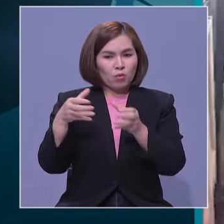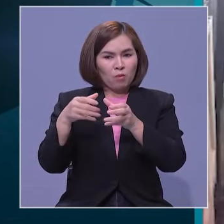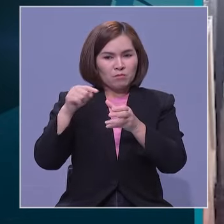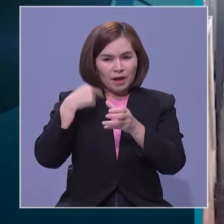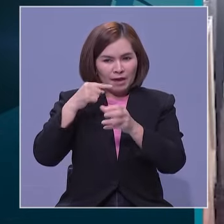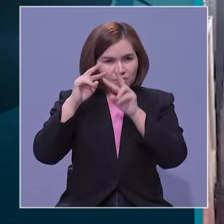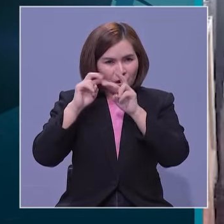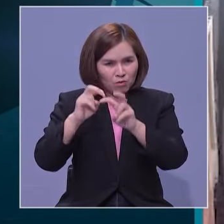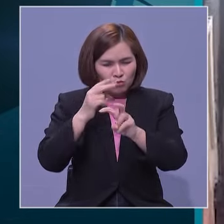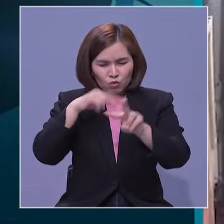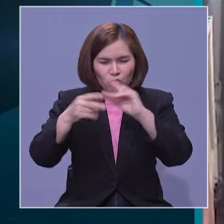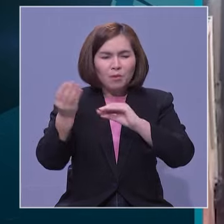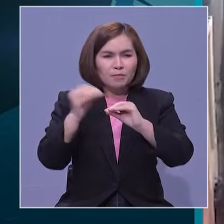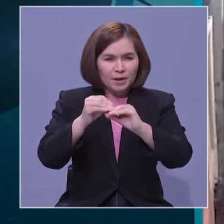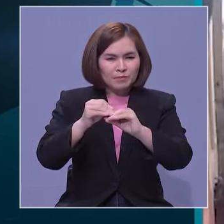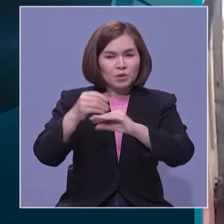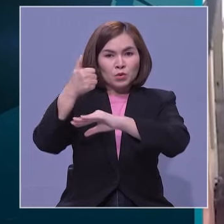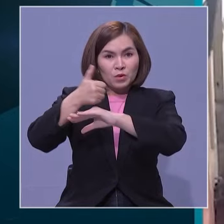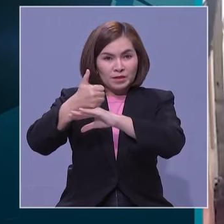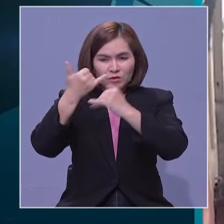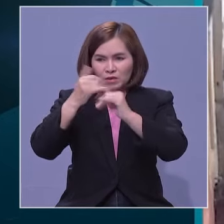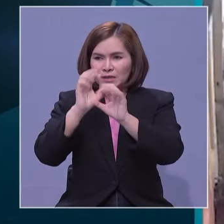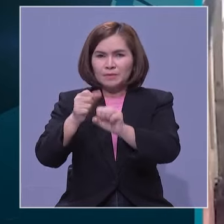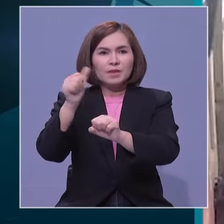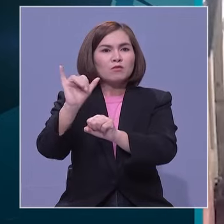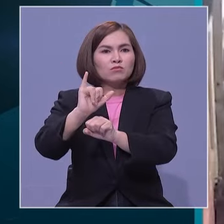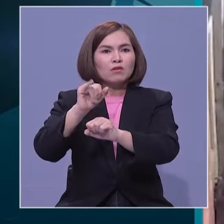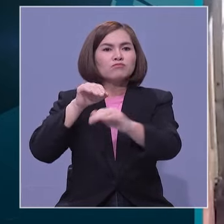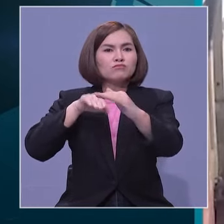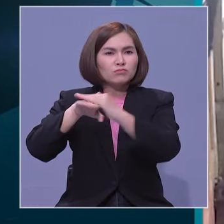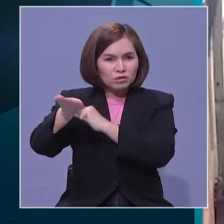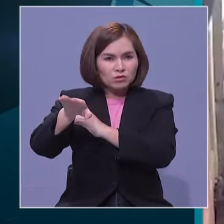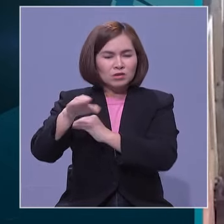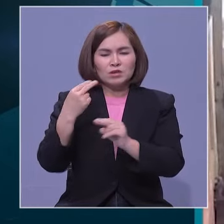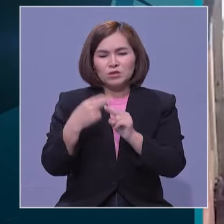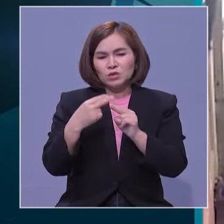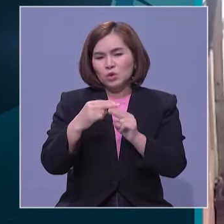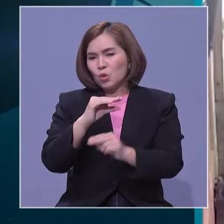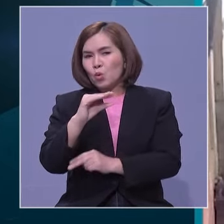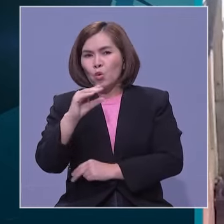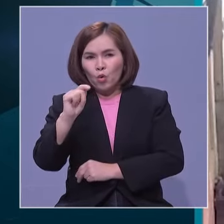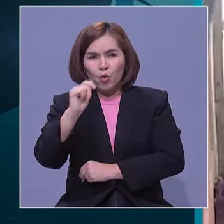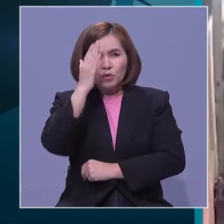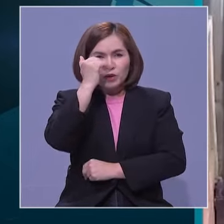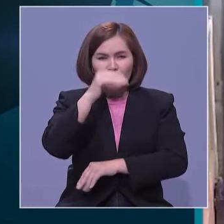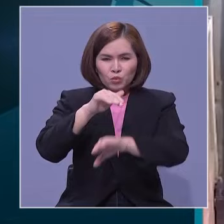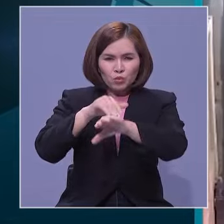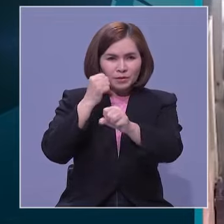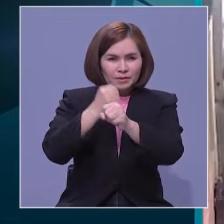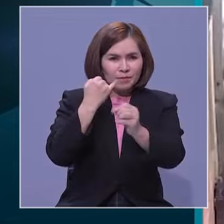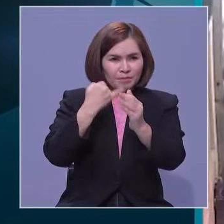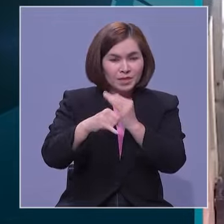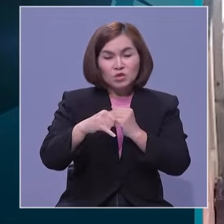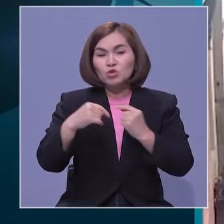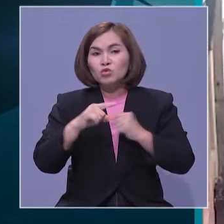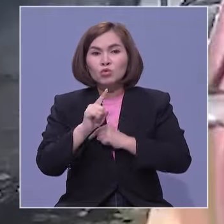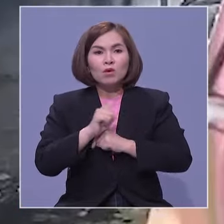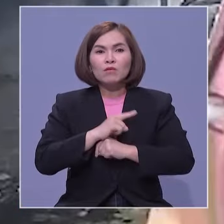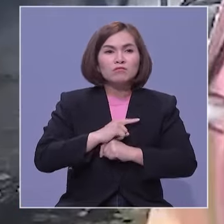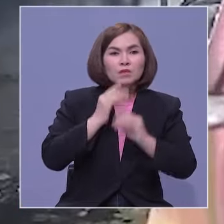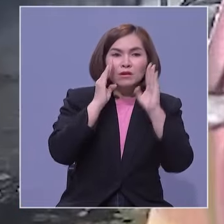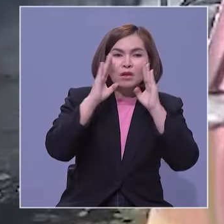ต่อนะครับโดยเฉพาะหัวหน้าแก๊งที่บอกว่าชื่อนอเนี่ยโอย่ามใจจริงๆนะก่อเหตุกันกลางกรุงแบบ